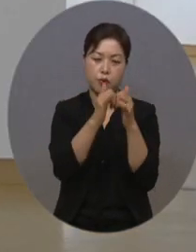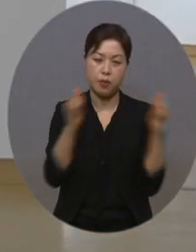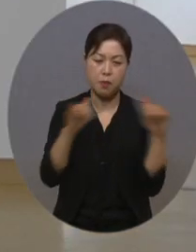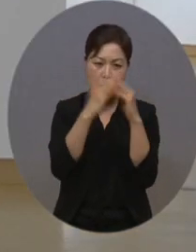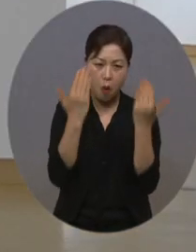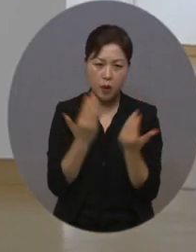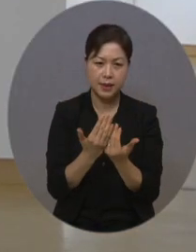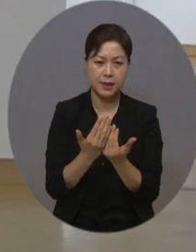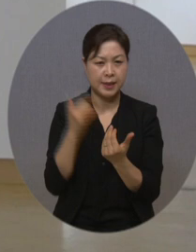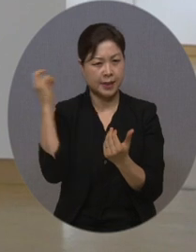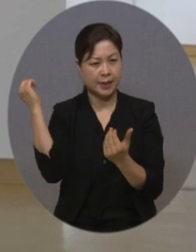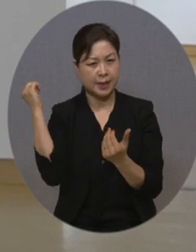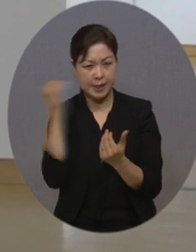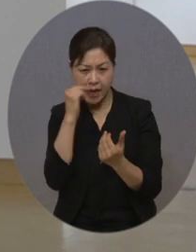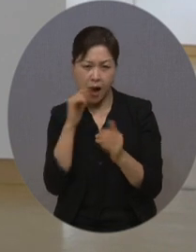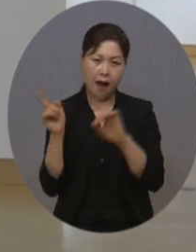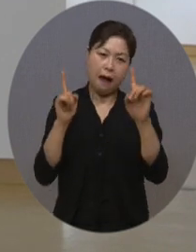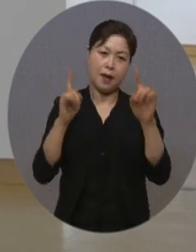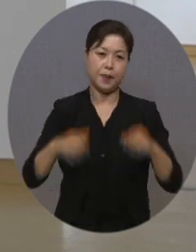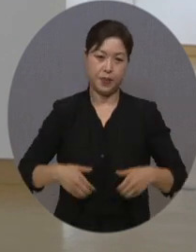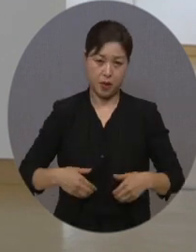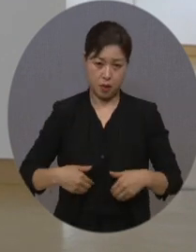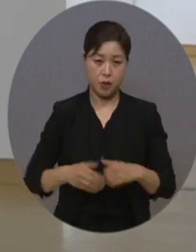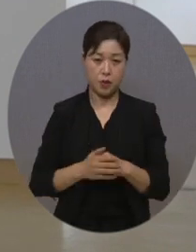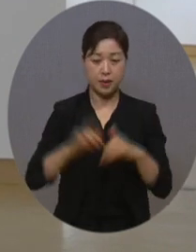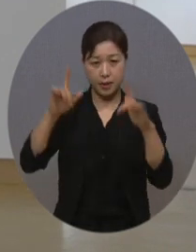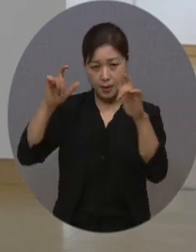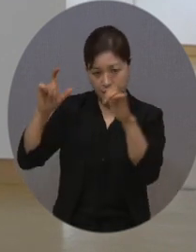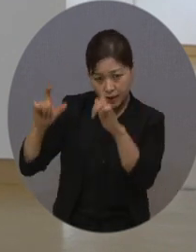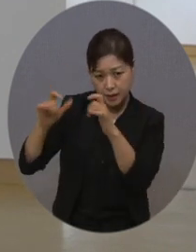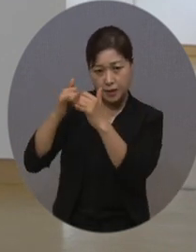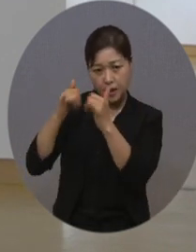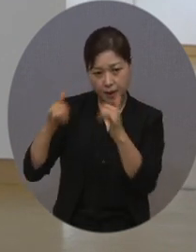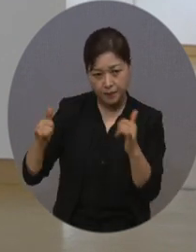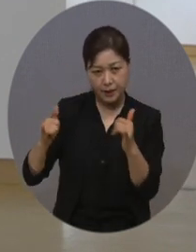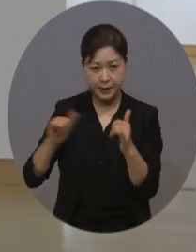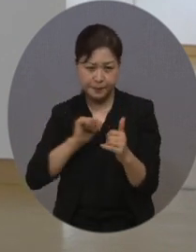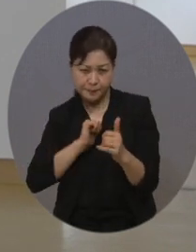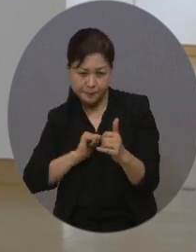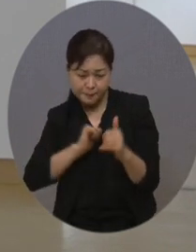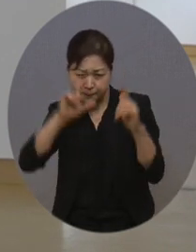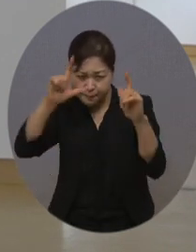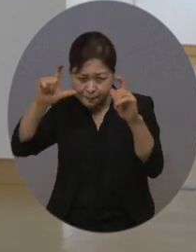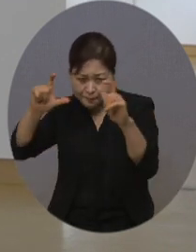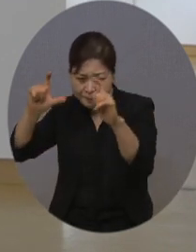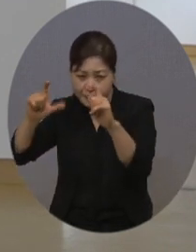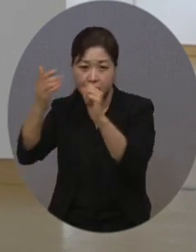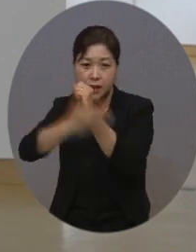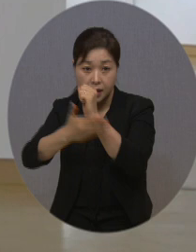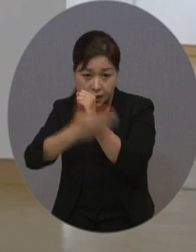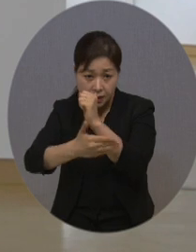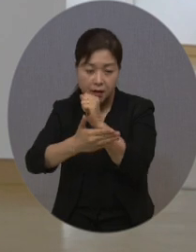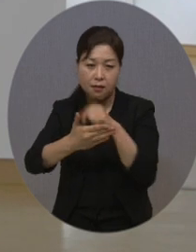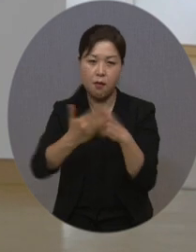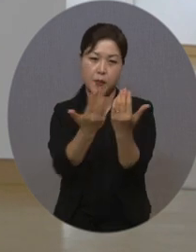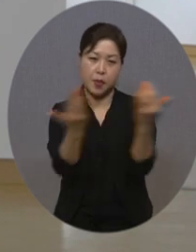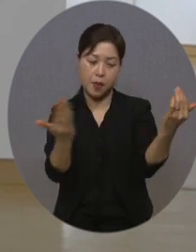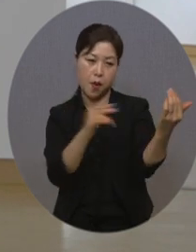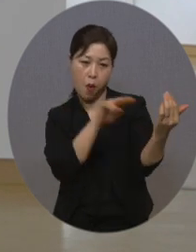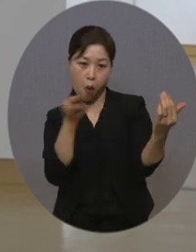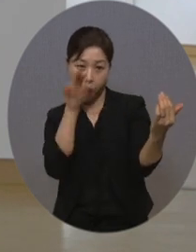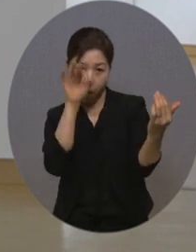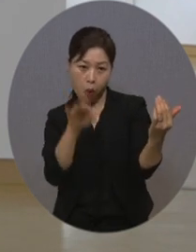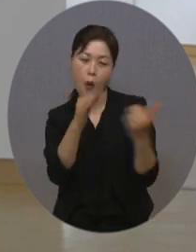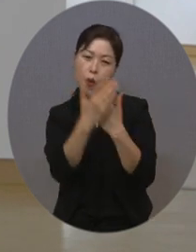시간 사진작가들이 인고의 시간 속에서 탄생한 작품들이 관람객에게 많은 유로가 되길